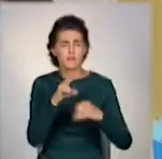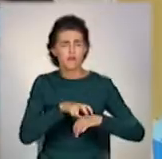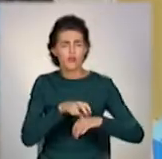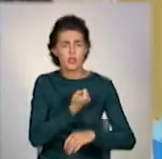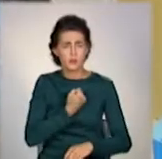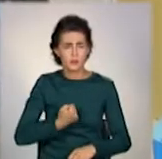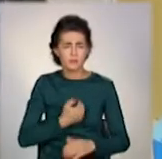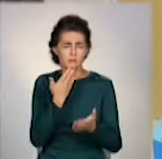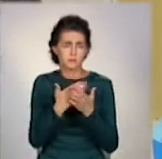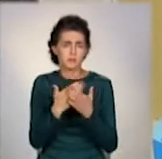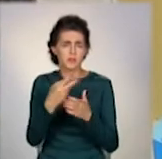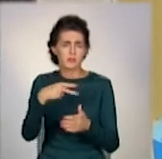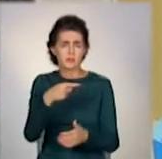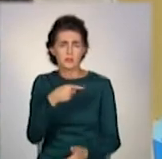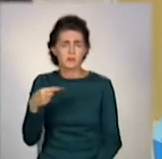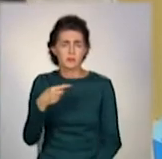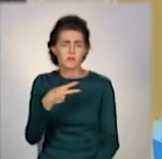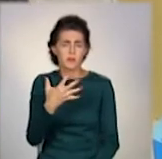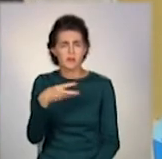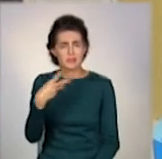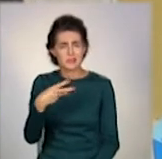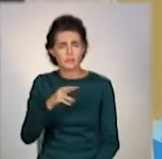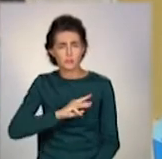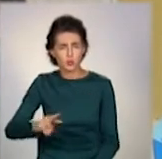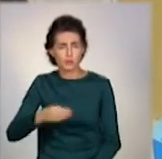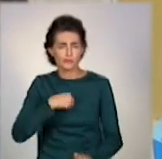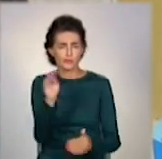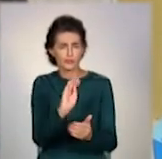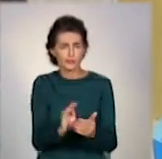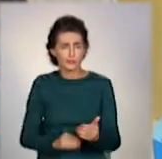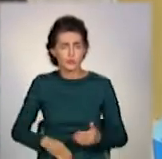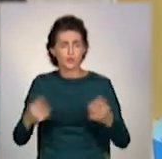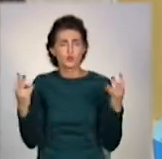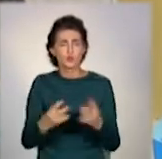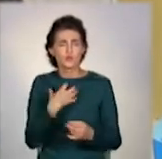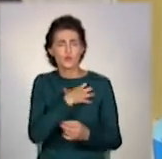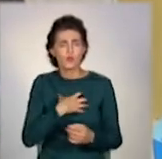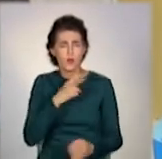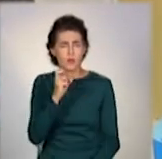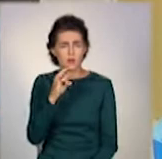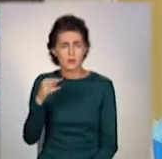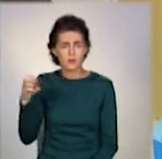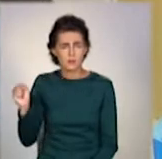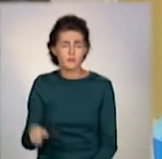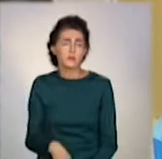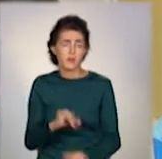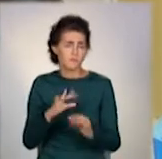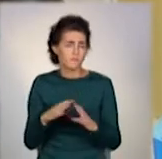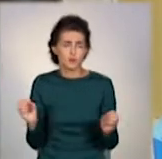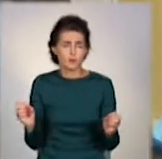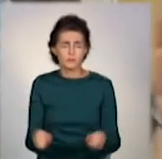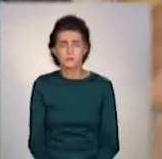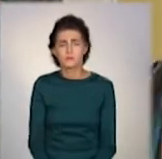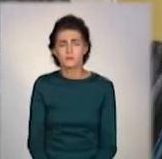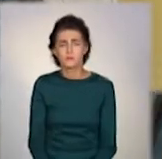течение 25-30 минут, поки я заповнив необхідну карту, все.